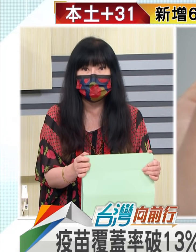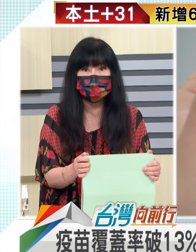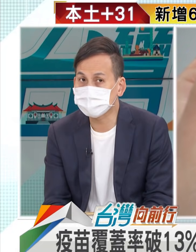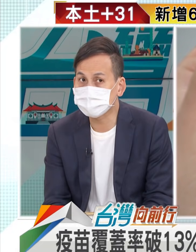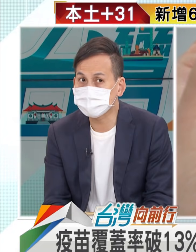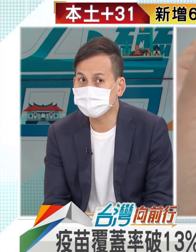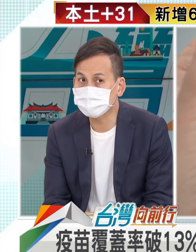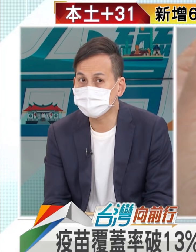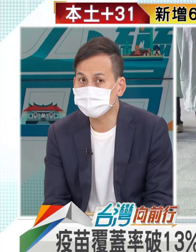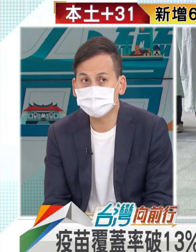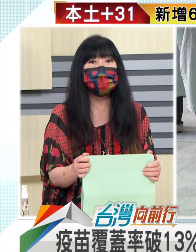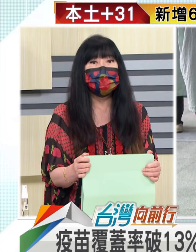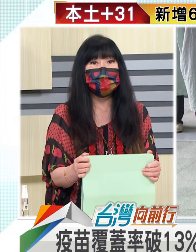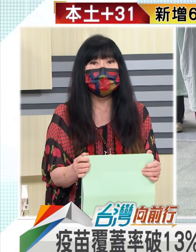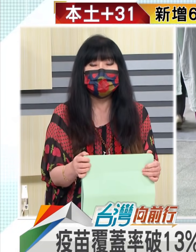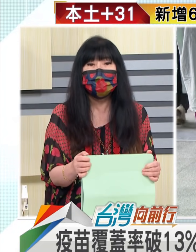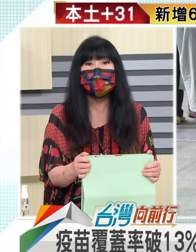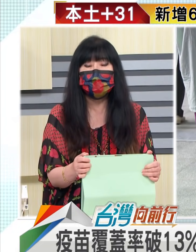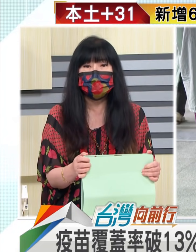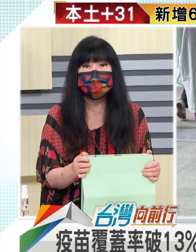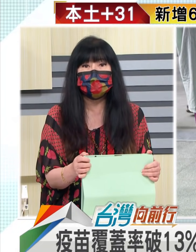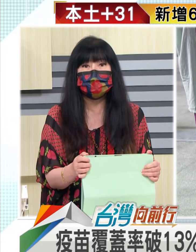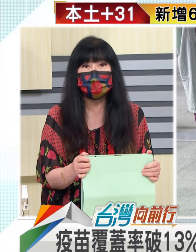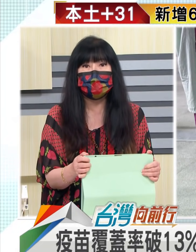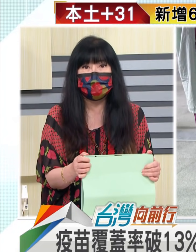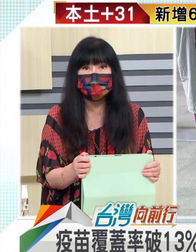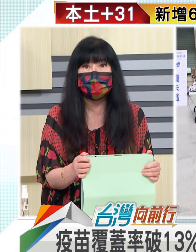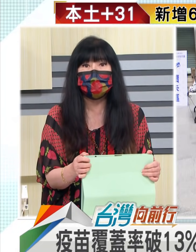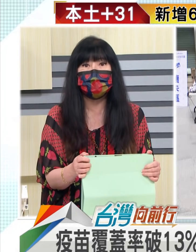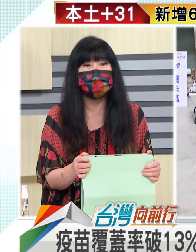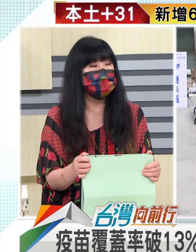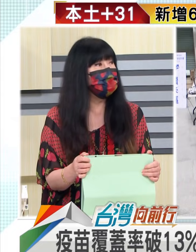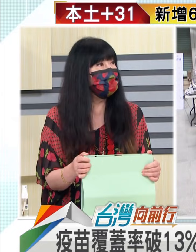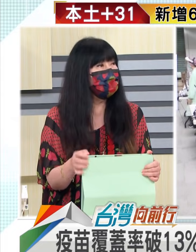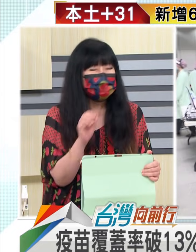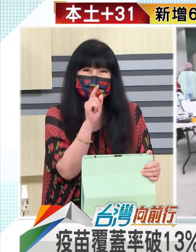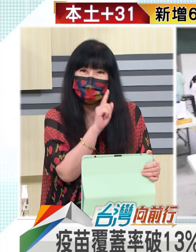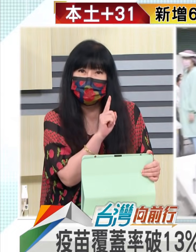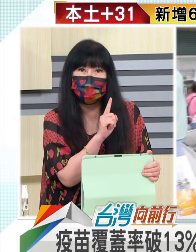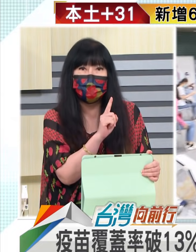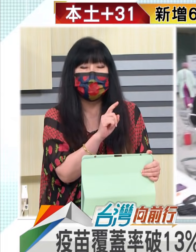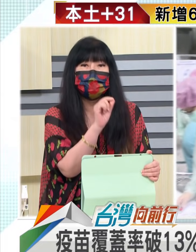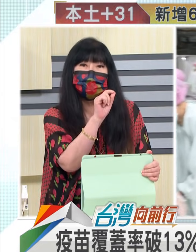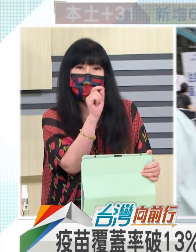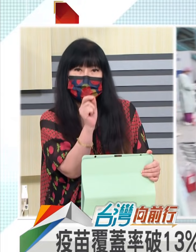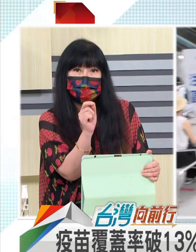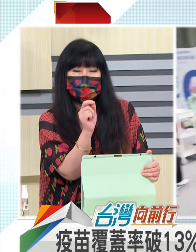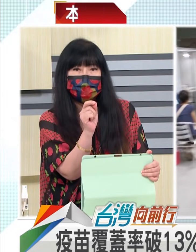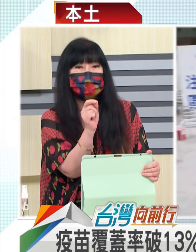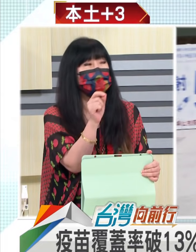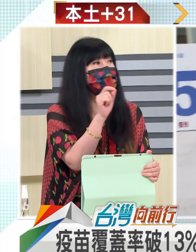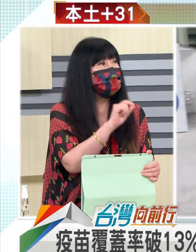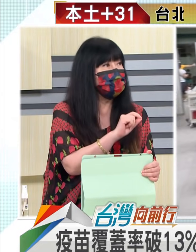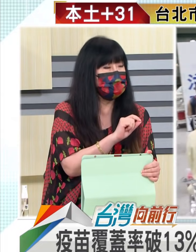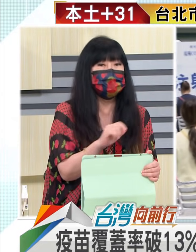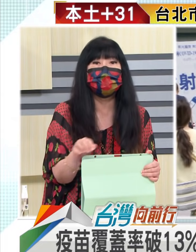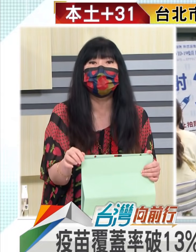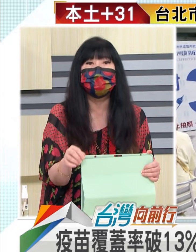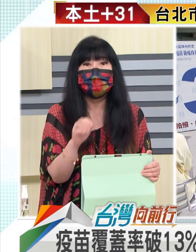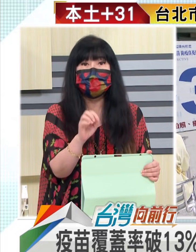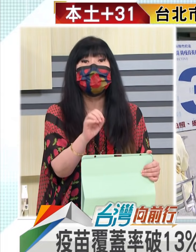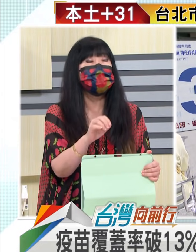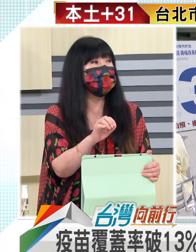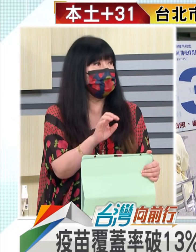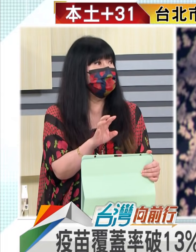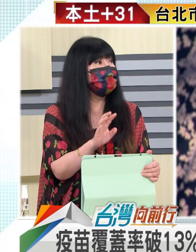将近14%。我们现在目前是以一天大概超过大概1%多一点点或